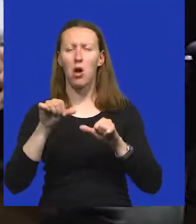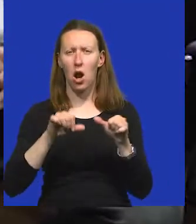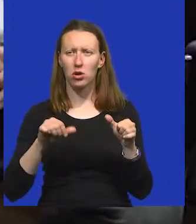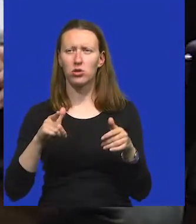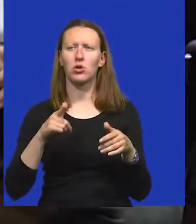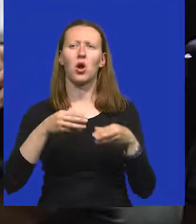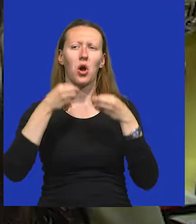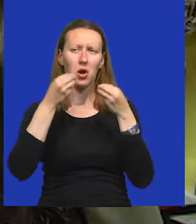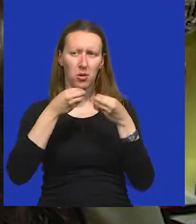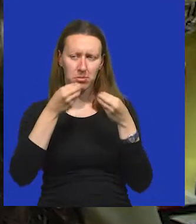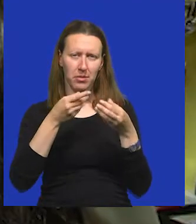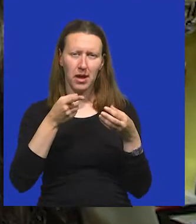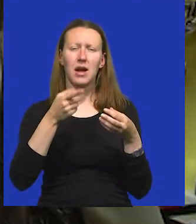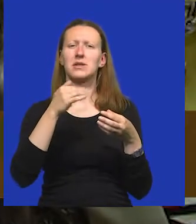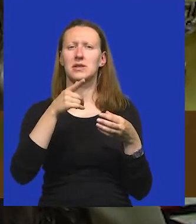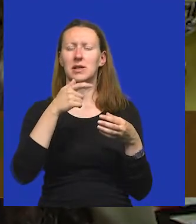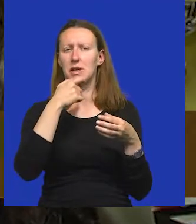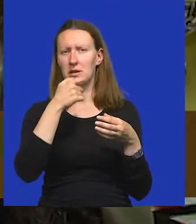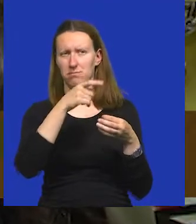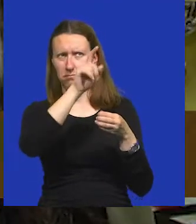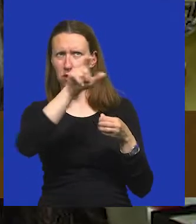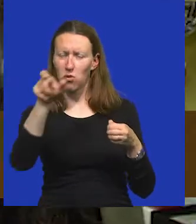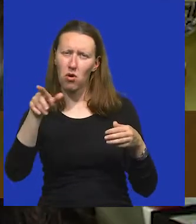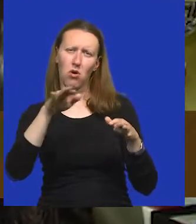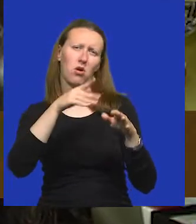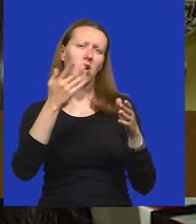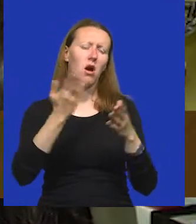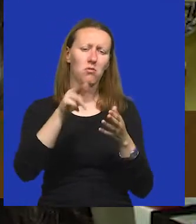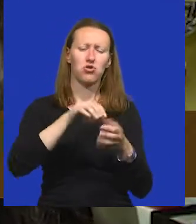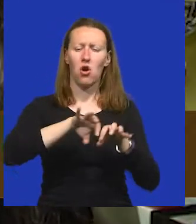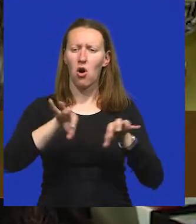laboratori spiegano praticamente ai cittadini in che modo